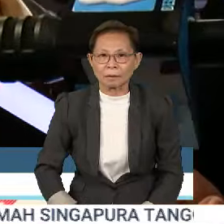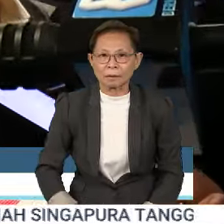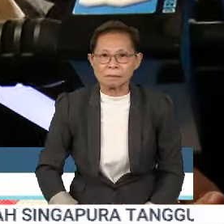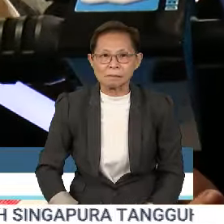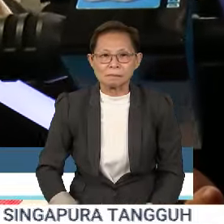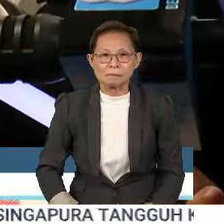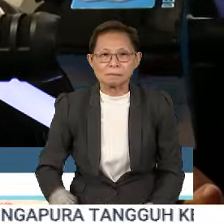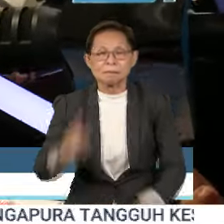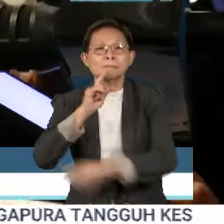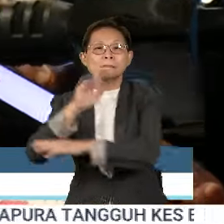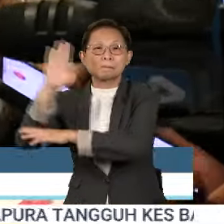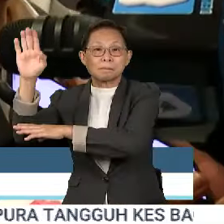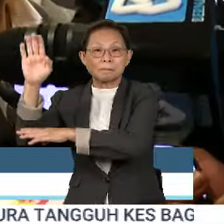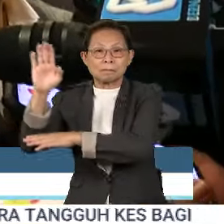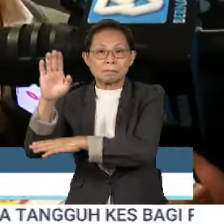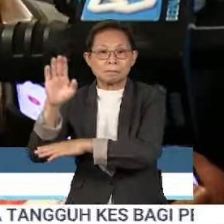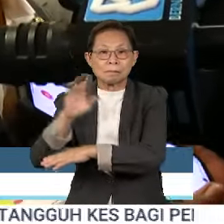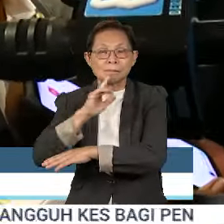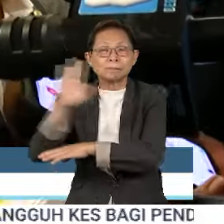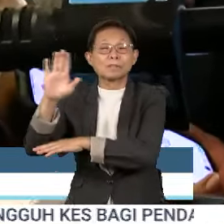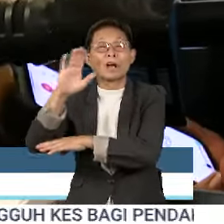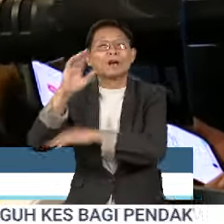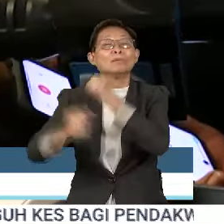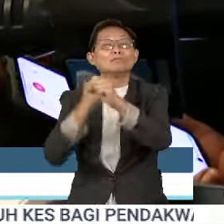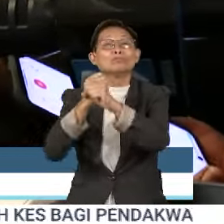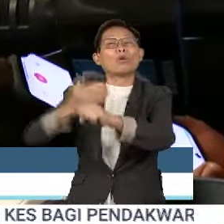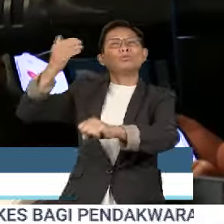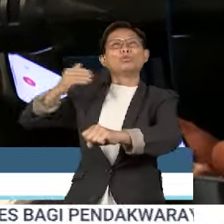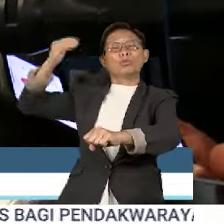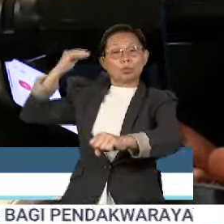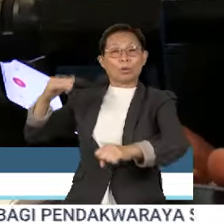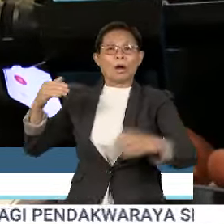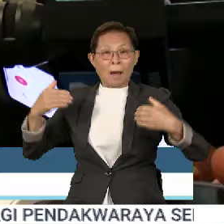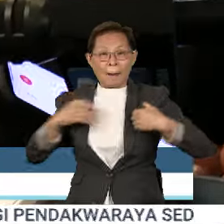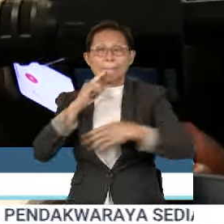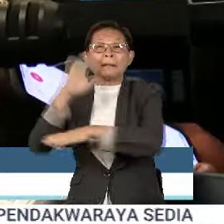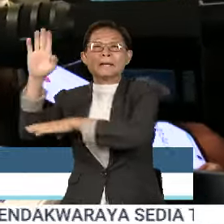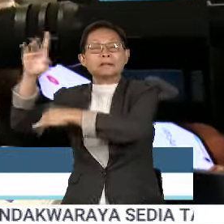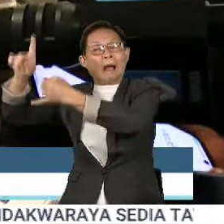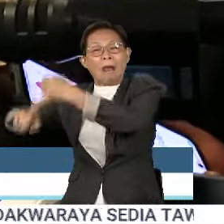Walaupun ada perjanjian negatif setahun dulu, seribu tahun dulu, dia ada perjanjian mutakhir,